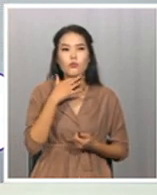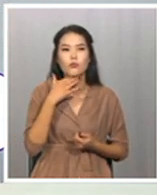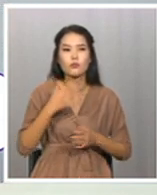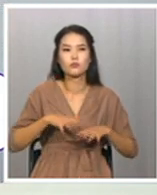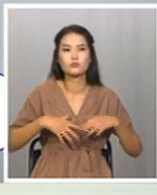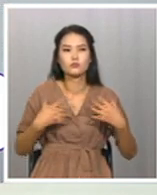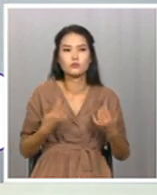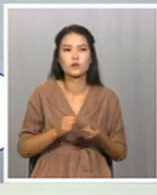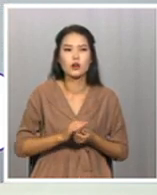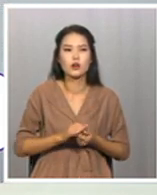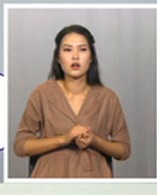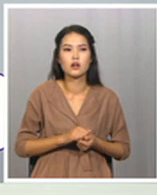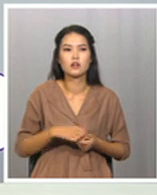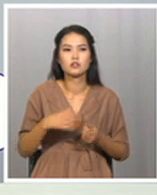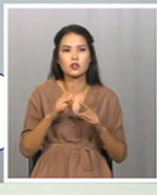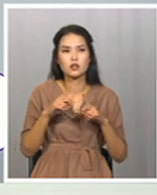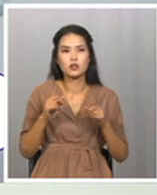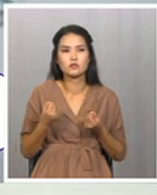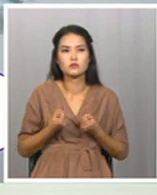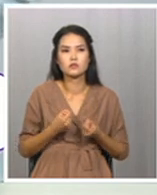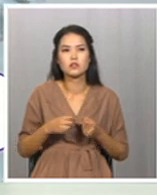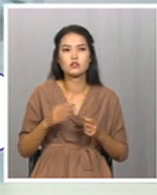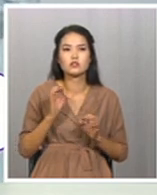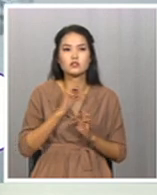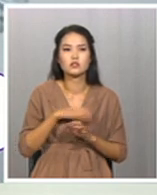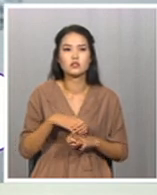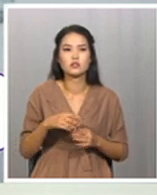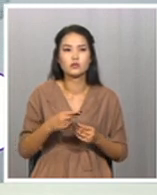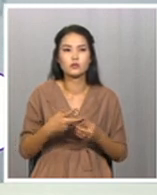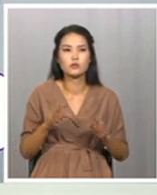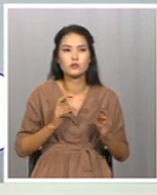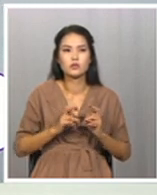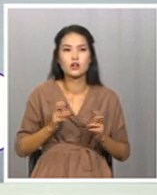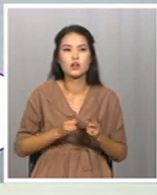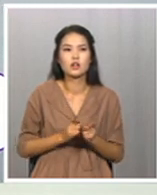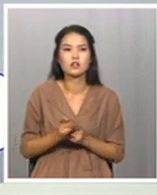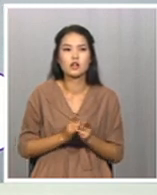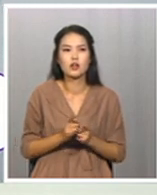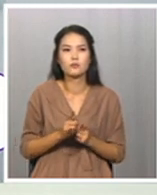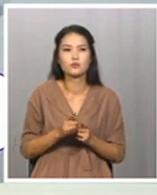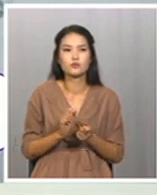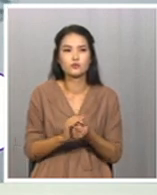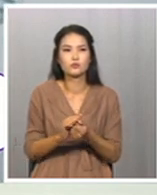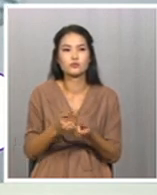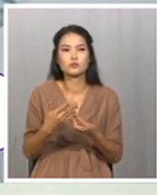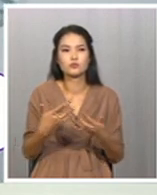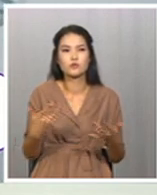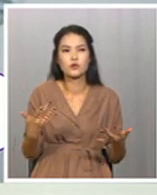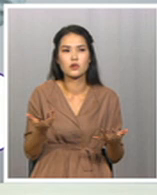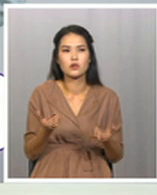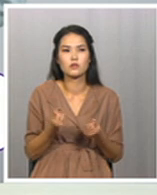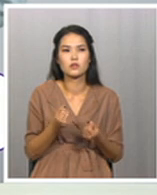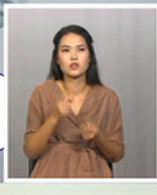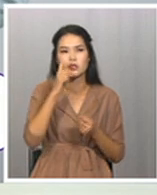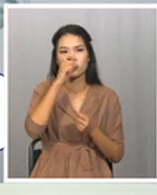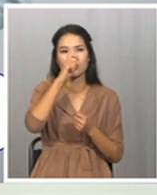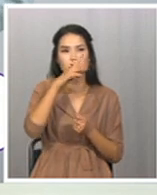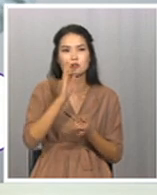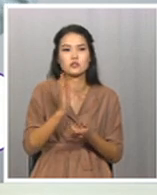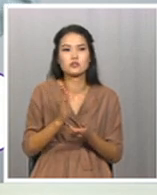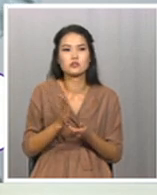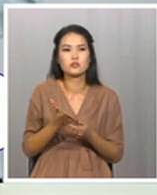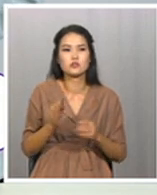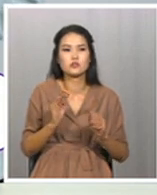яғни қағаз, картон, жасанды талшық өндірісінде, сабын және жуғыш заттар алуда, қышқылдық